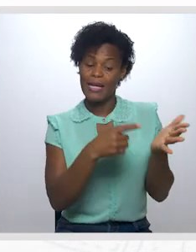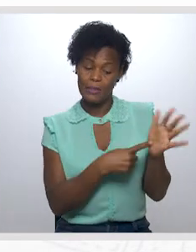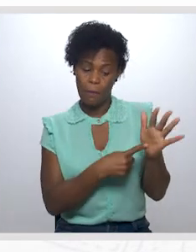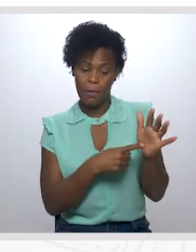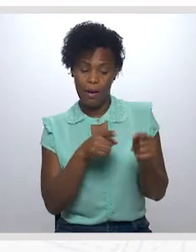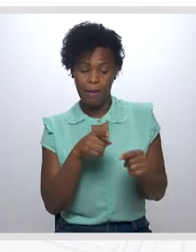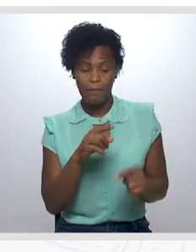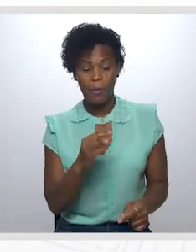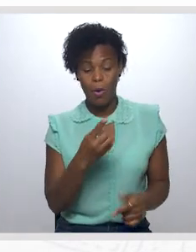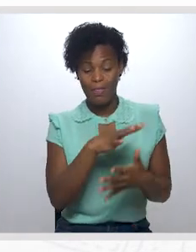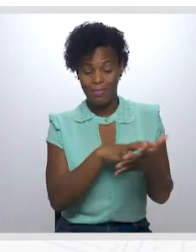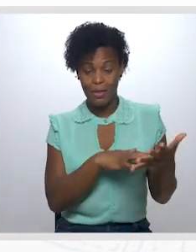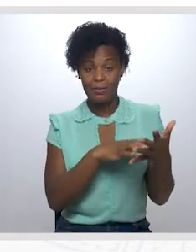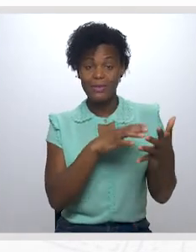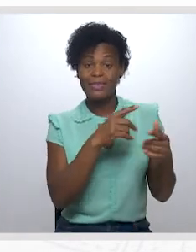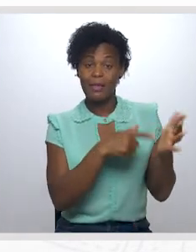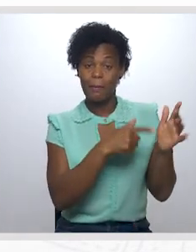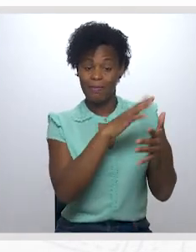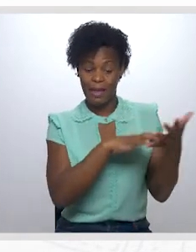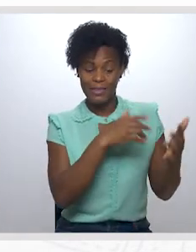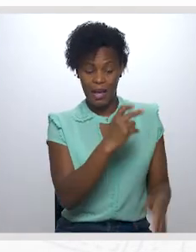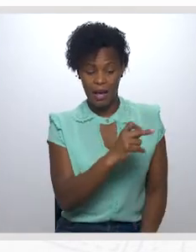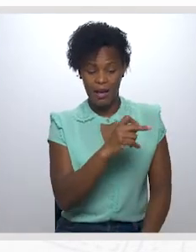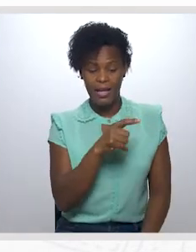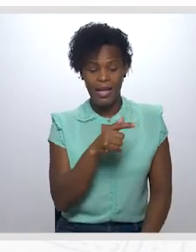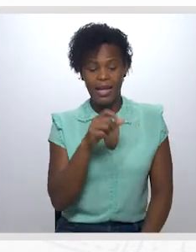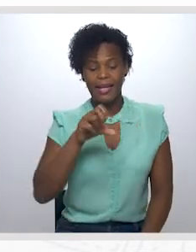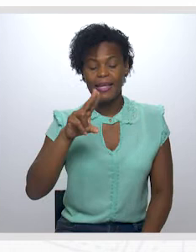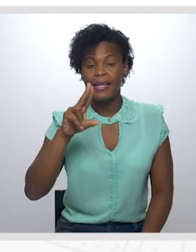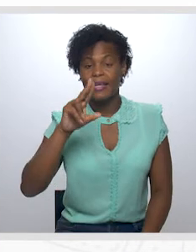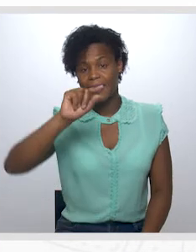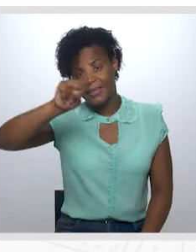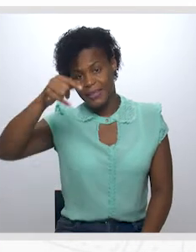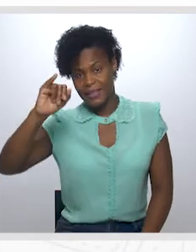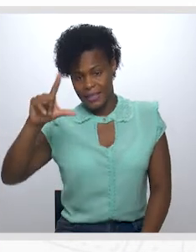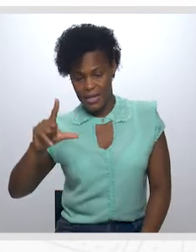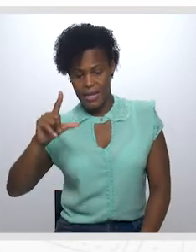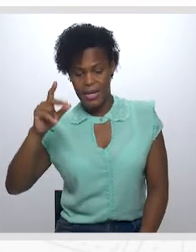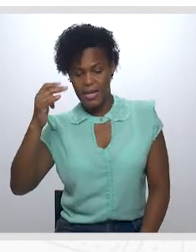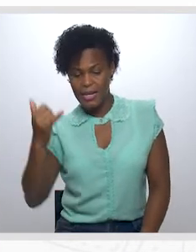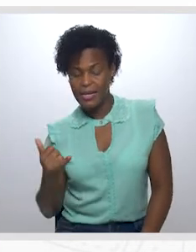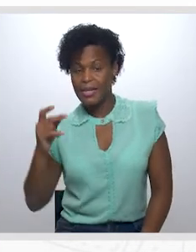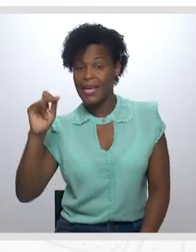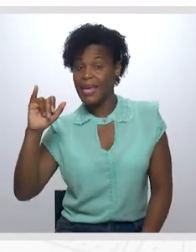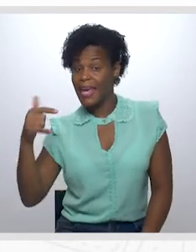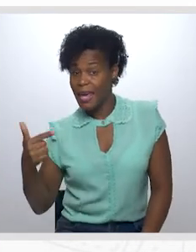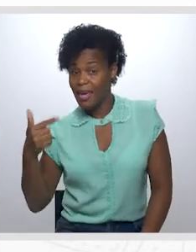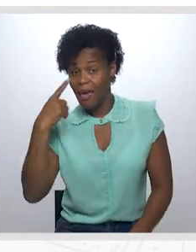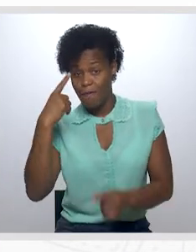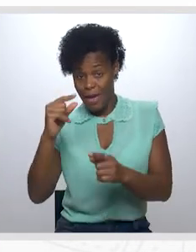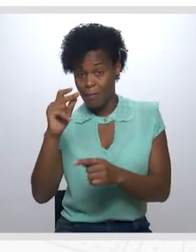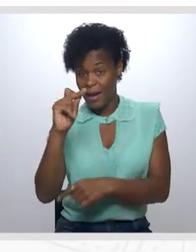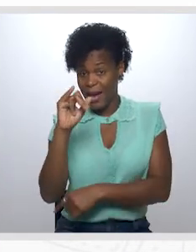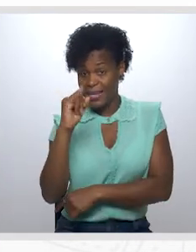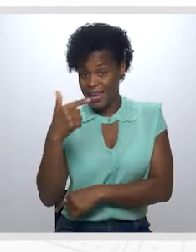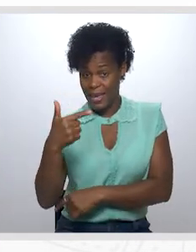pour le texte 1, vous avez « qu'il y ait ». Donc là, vous avez le verbe « et »,